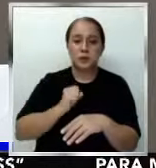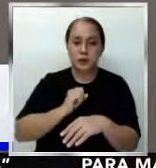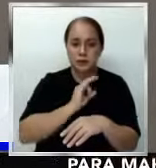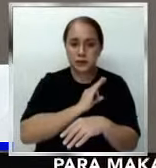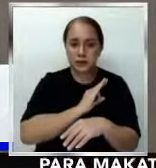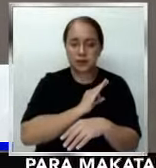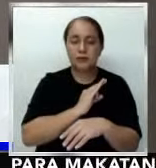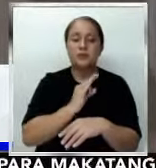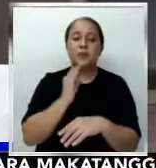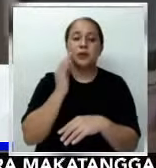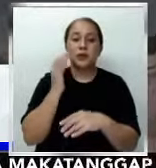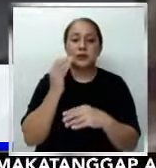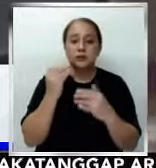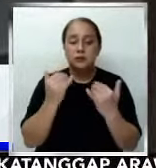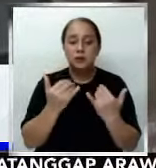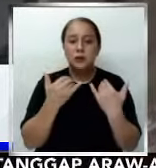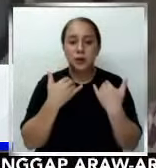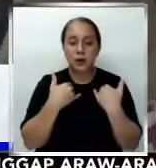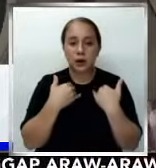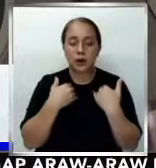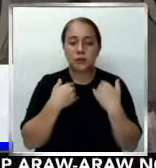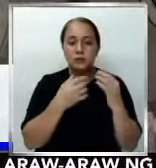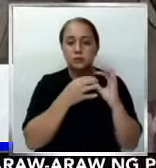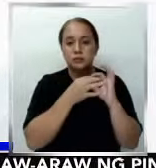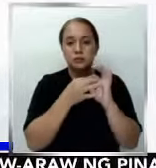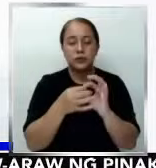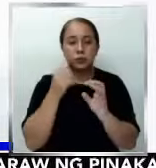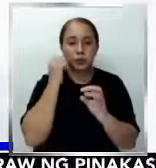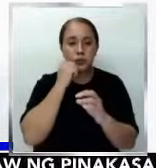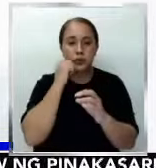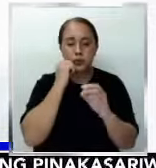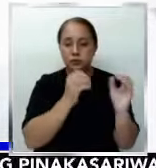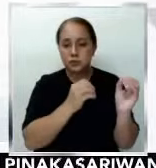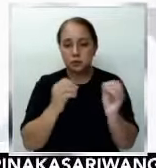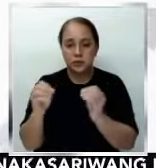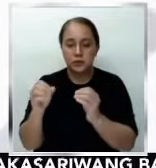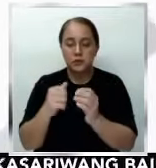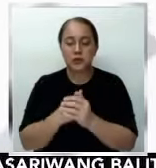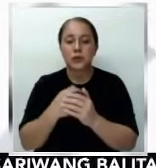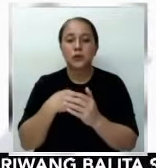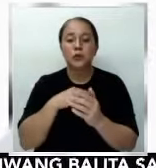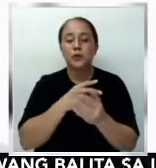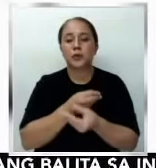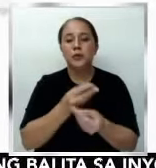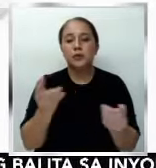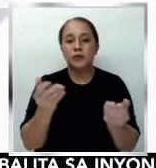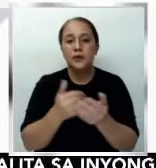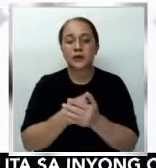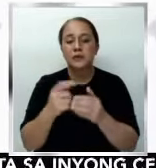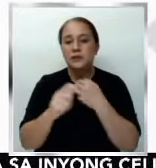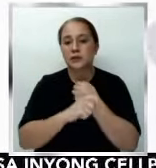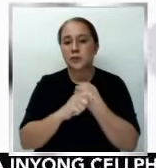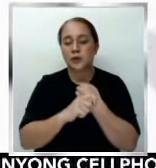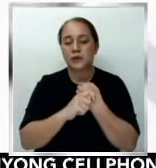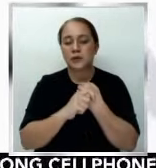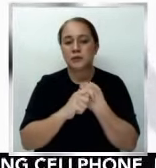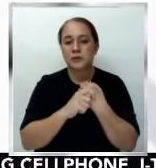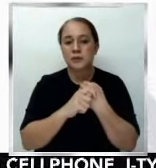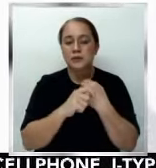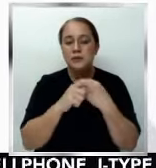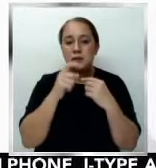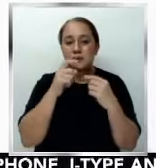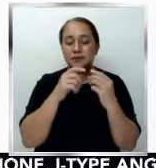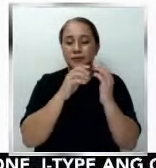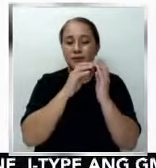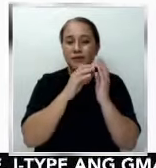na yung may mga kinalaman sa araw-araw na operasyon. Magpo-provide po tayo muna ng temporary matutuluyan nila para po